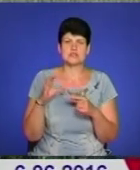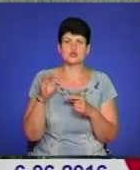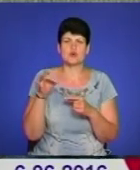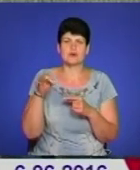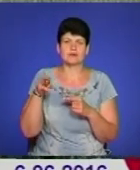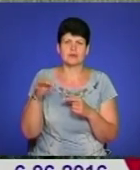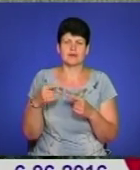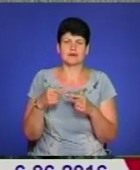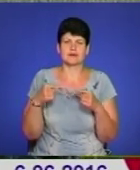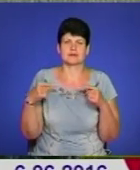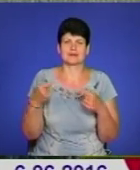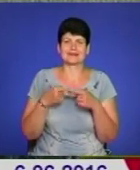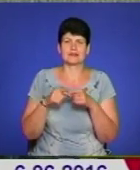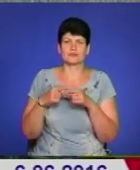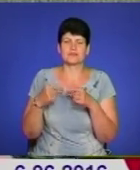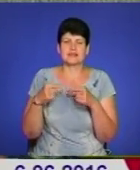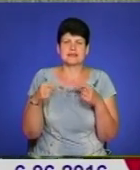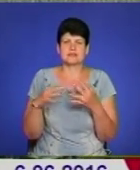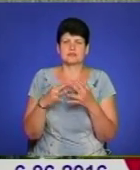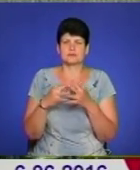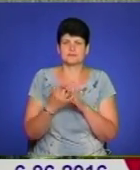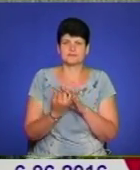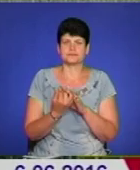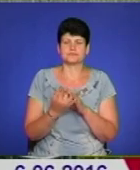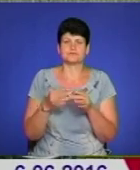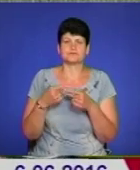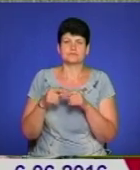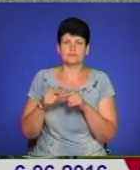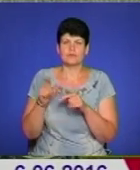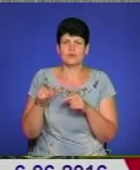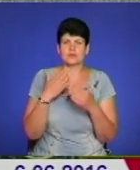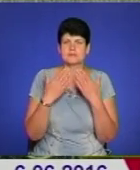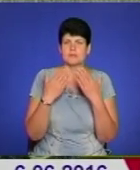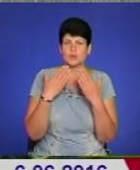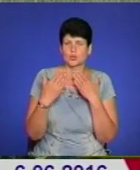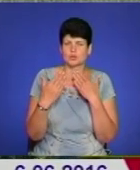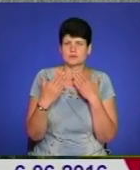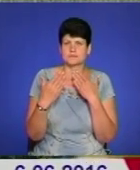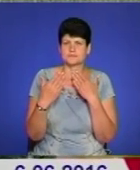селекції, різна технологія, різна сільськогосподарська техніка. Люди спілкуються, люди